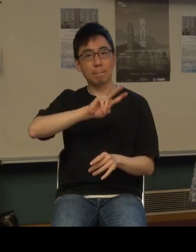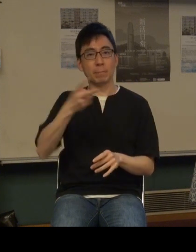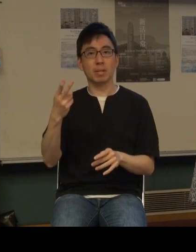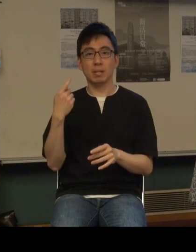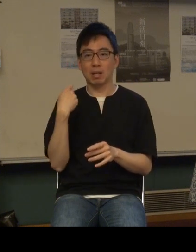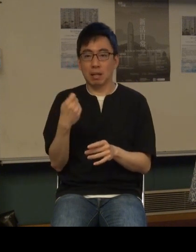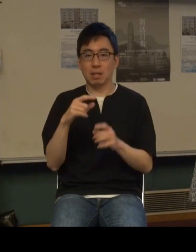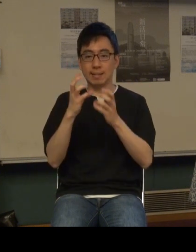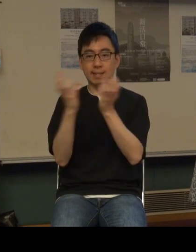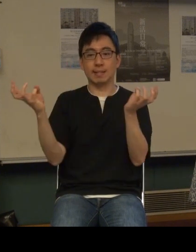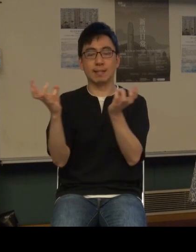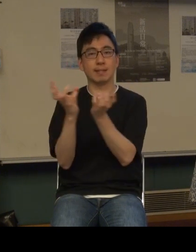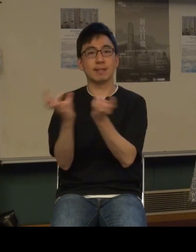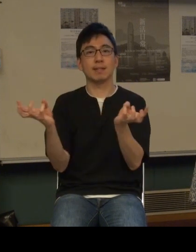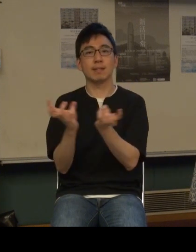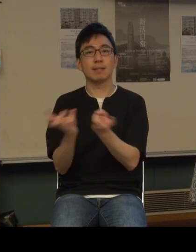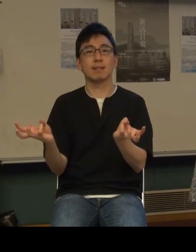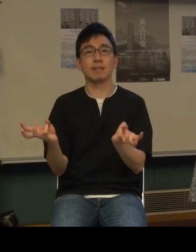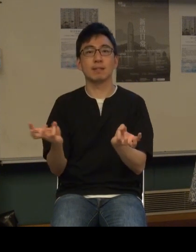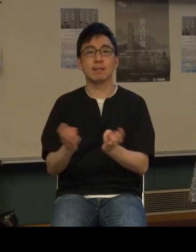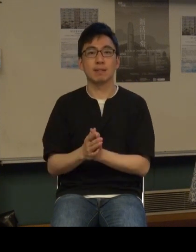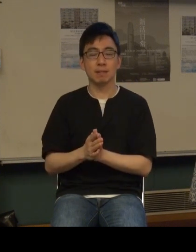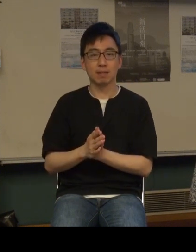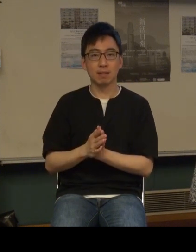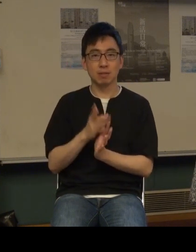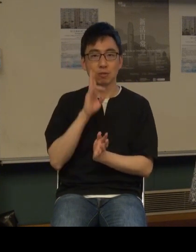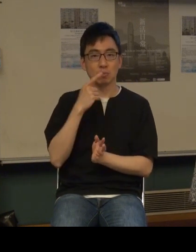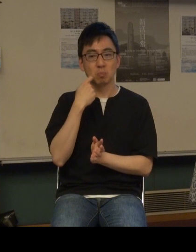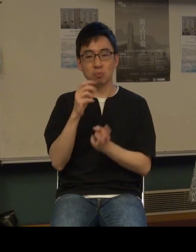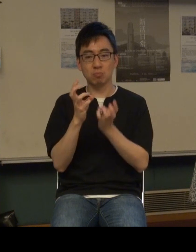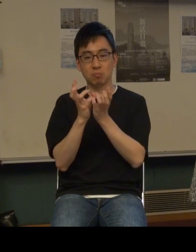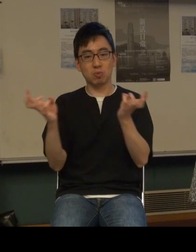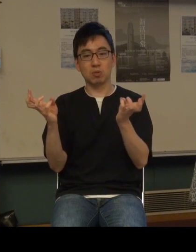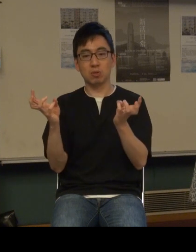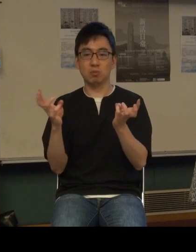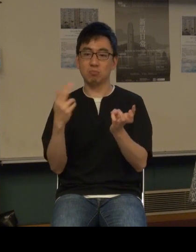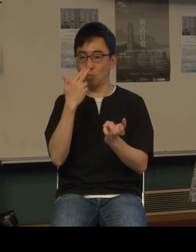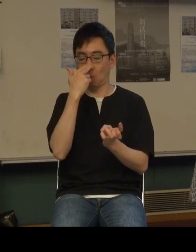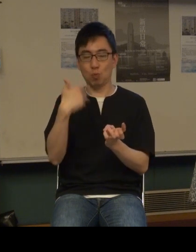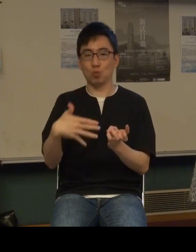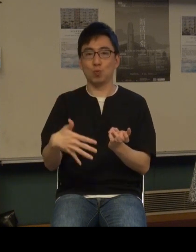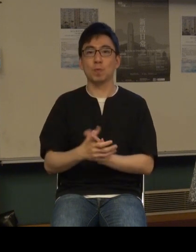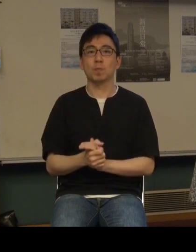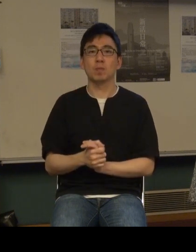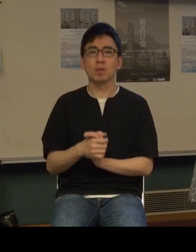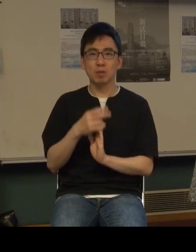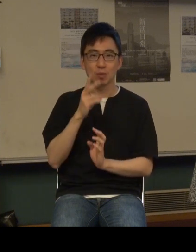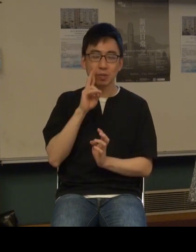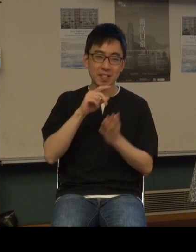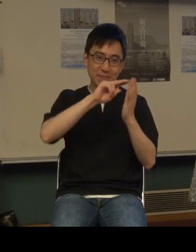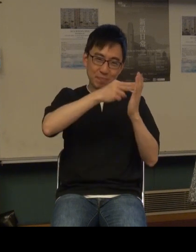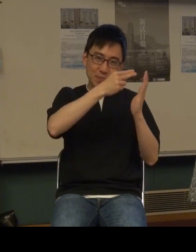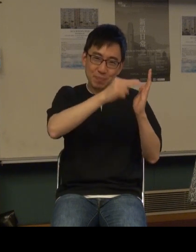嘅線條啊。改為用一啲簡單嘅線條做裝飾，係冇再有嗰啲